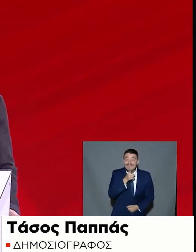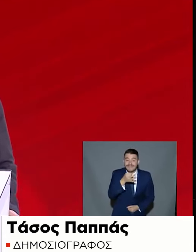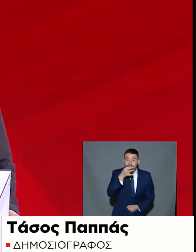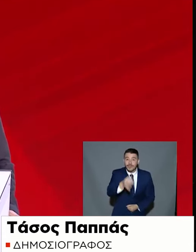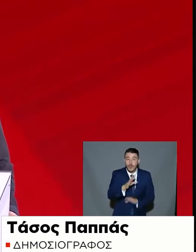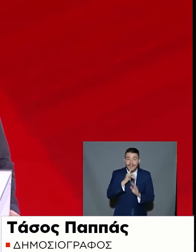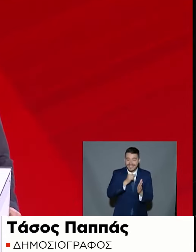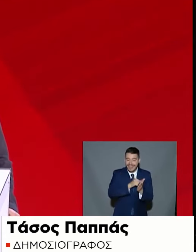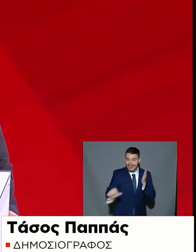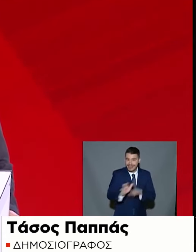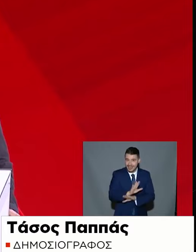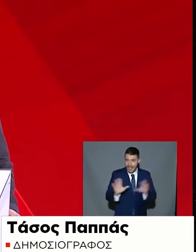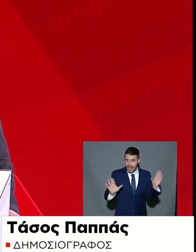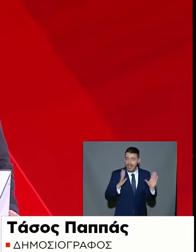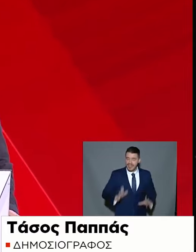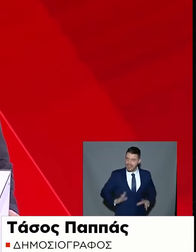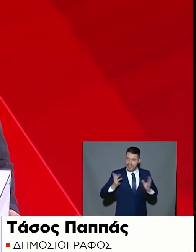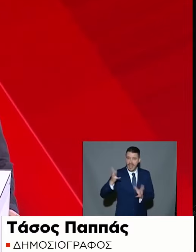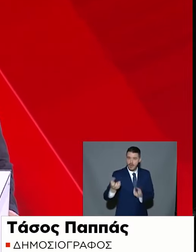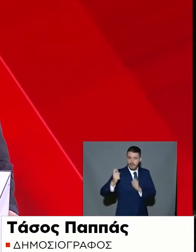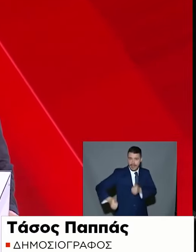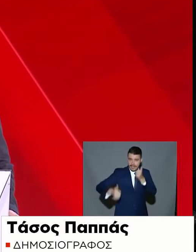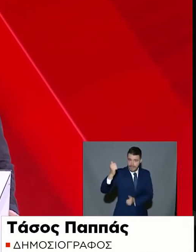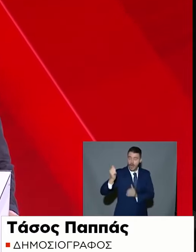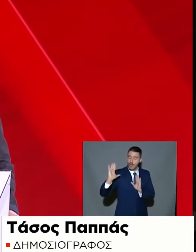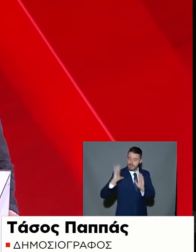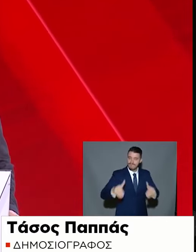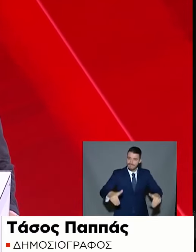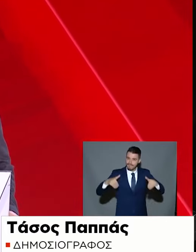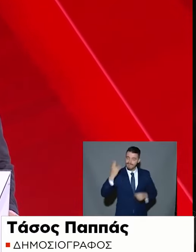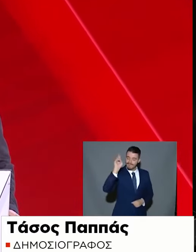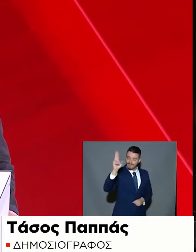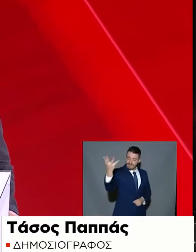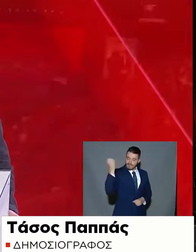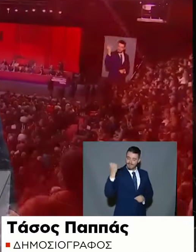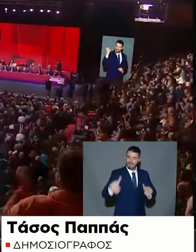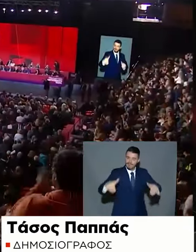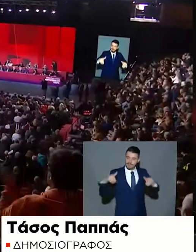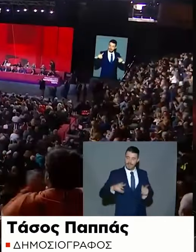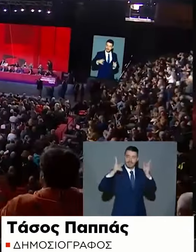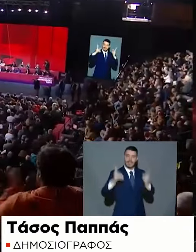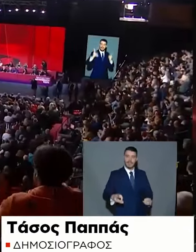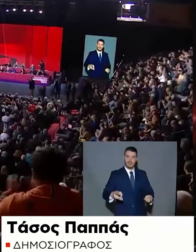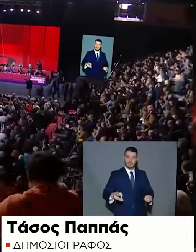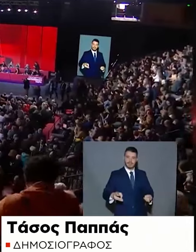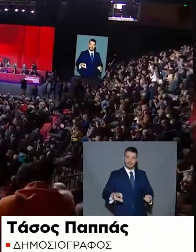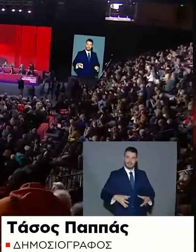οποία τα μέλη της, και αυτοί που τους ακολουθούν και αυτές που τους ακολουθούν, ήταν όλοι άνθρωποι του Τσίπρα.